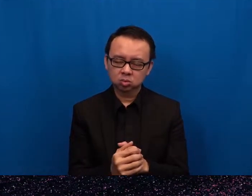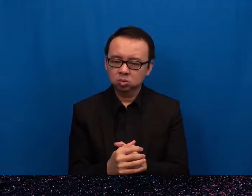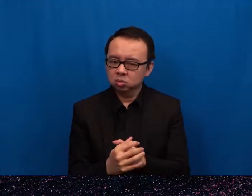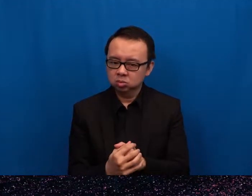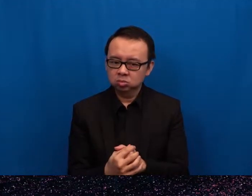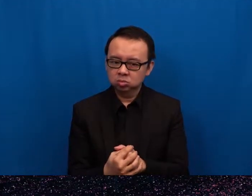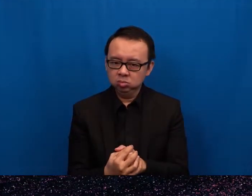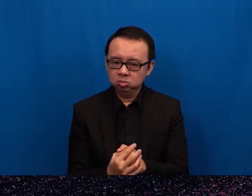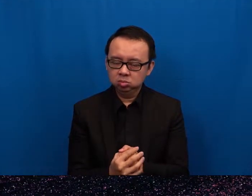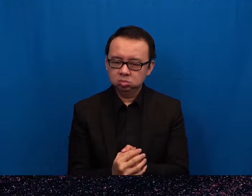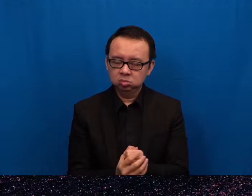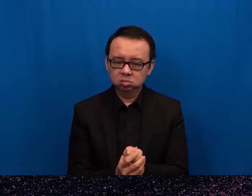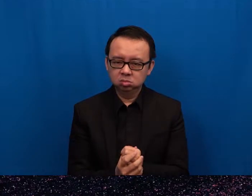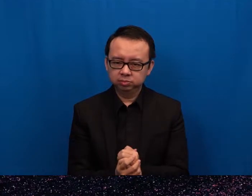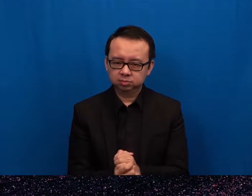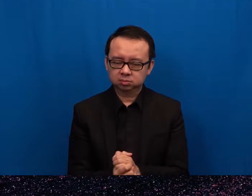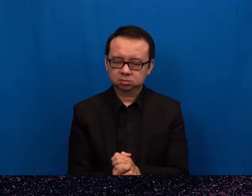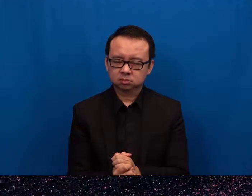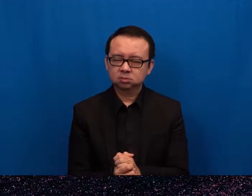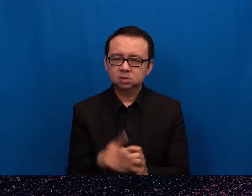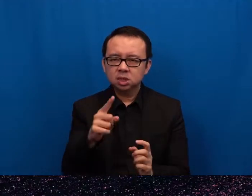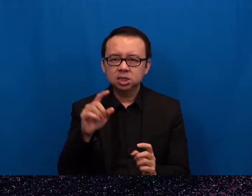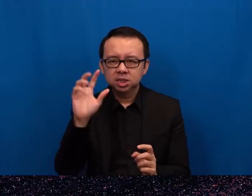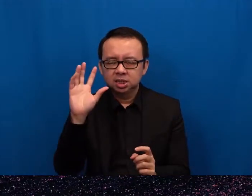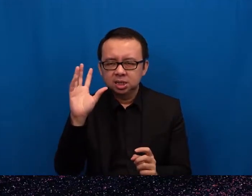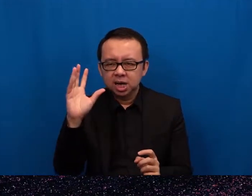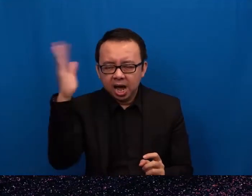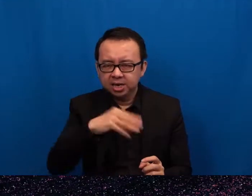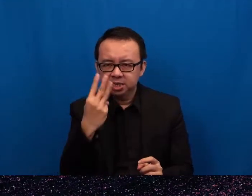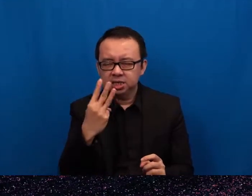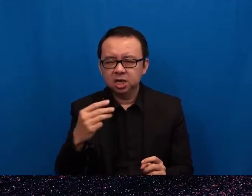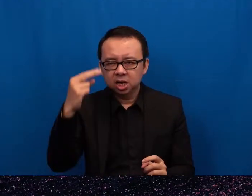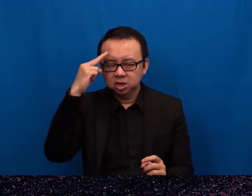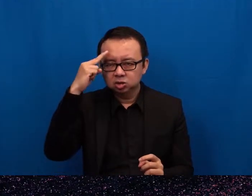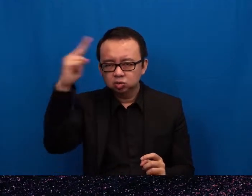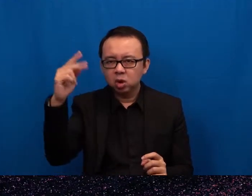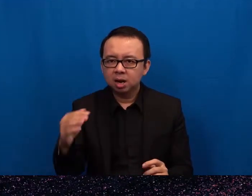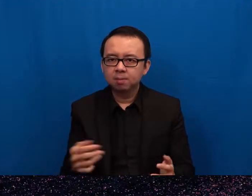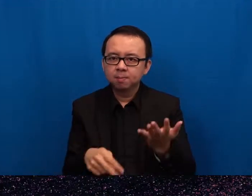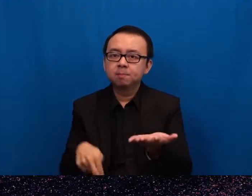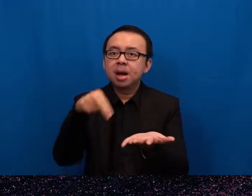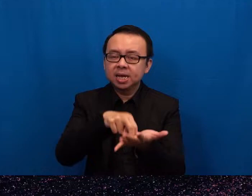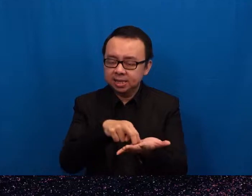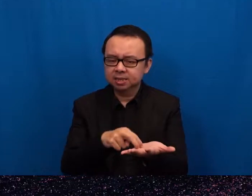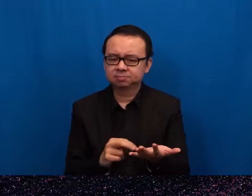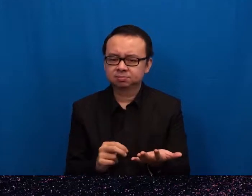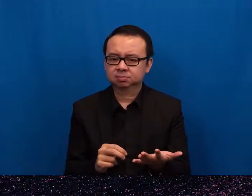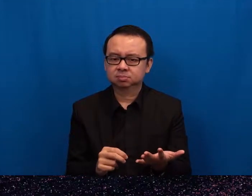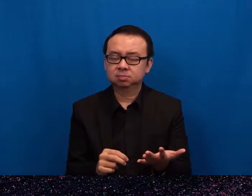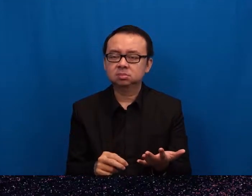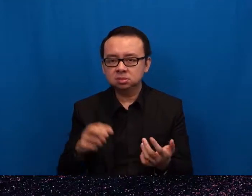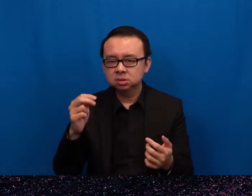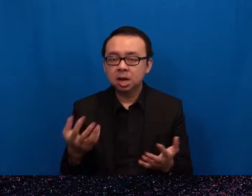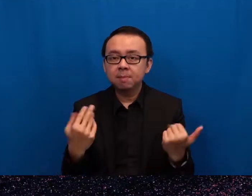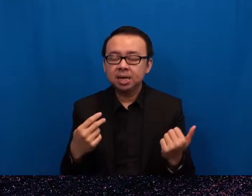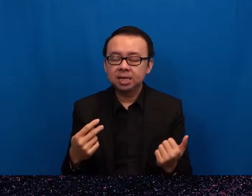you. Hari ketiga dia bangkit. He's there. He's there. Let Him be your